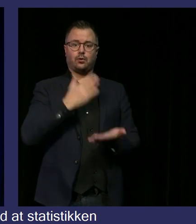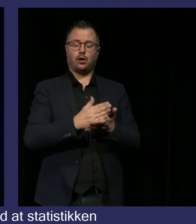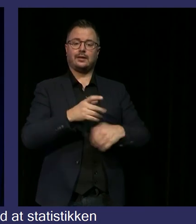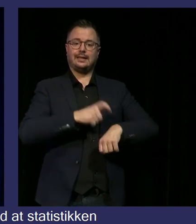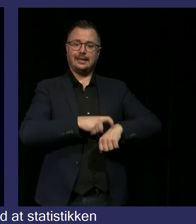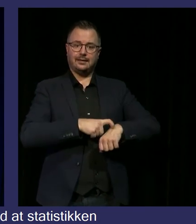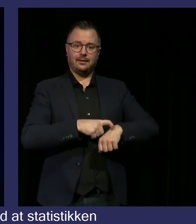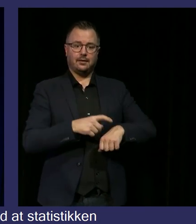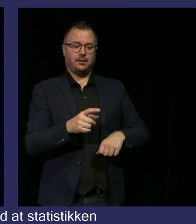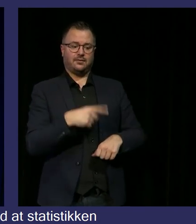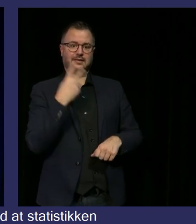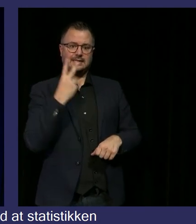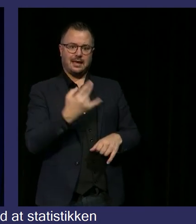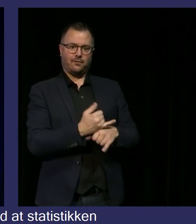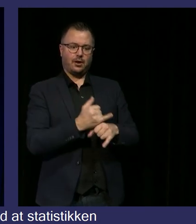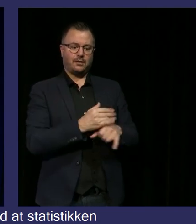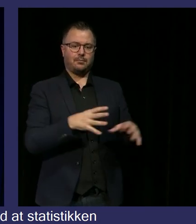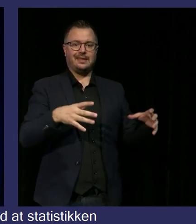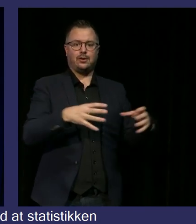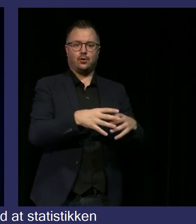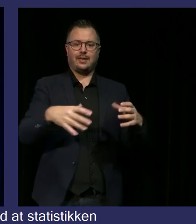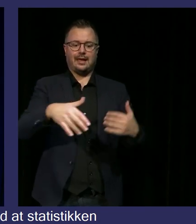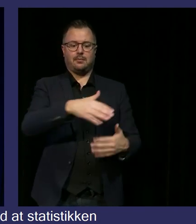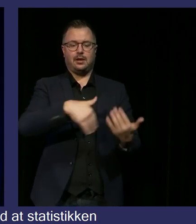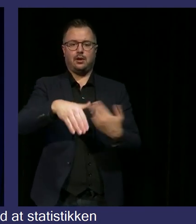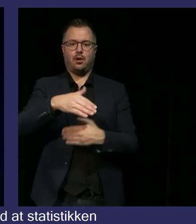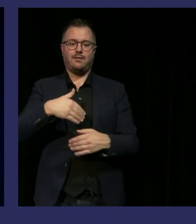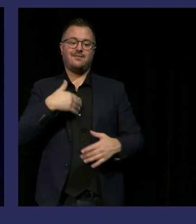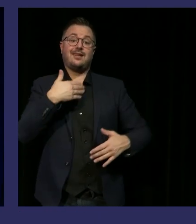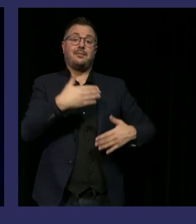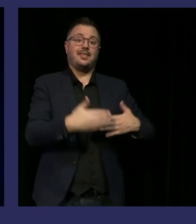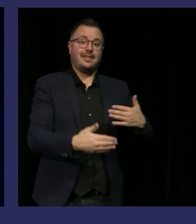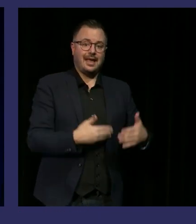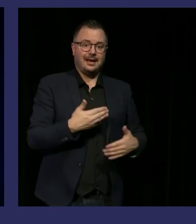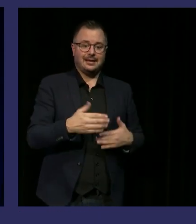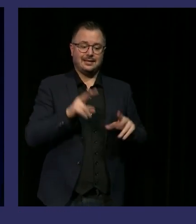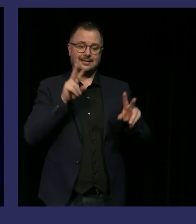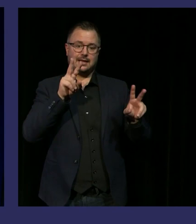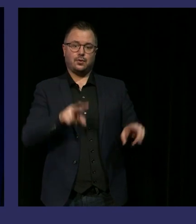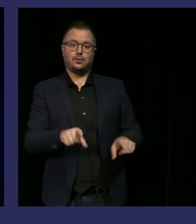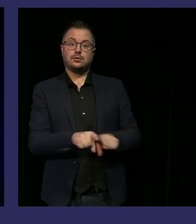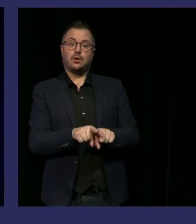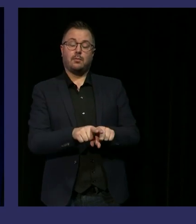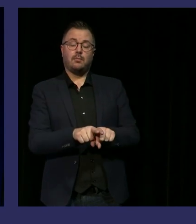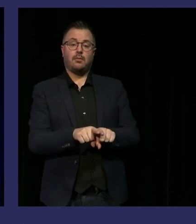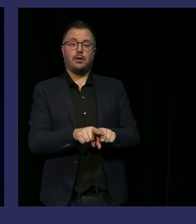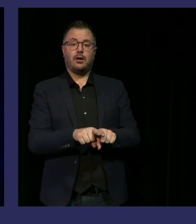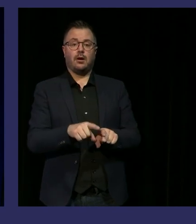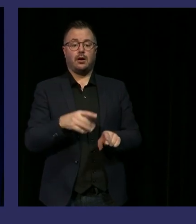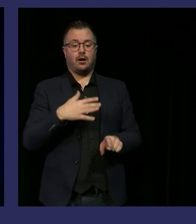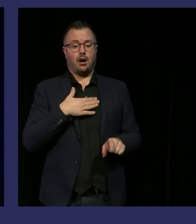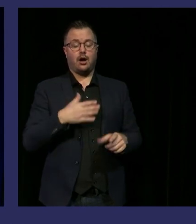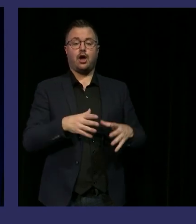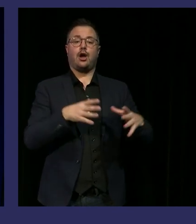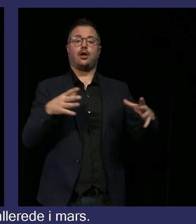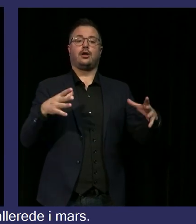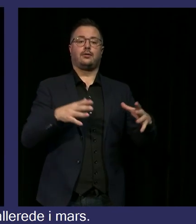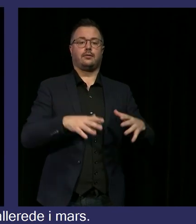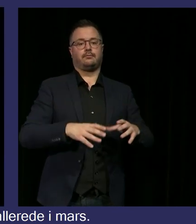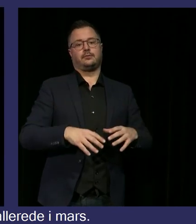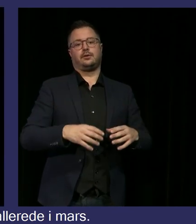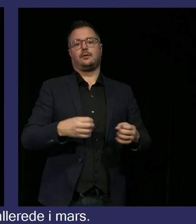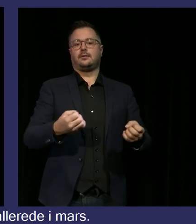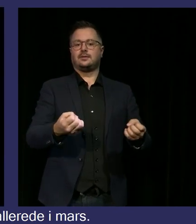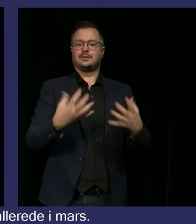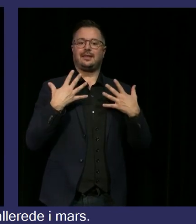den gjør, at minoritetsmiljøer faktisk fremdeles ser ut til å ha høyere smittespredning blant dem? Ja, vi